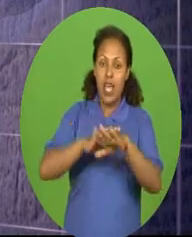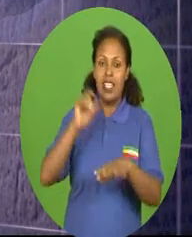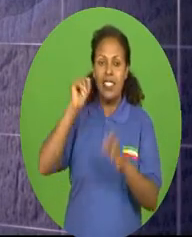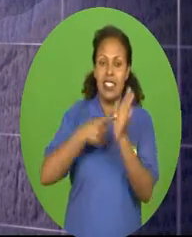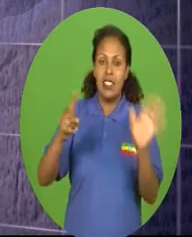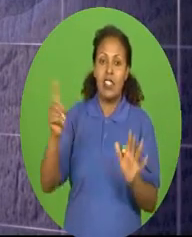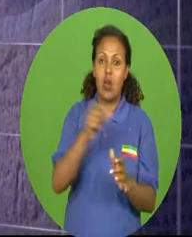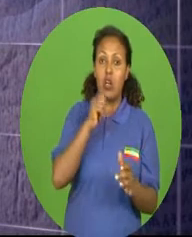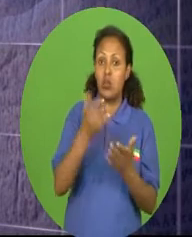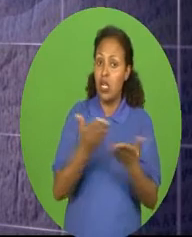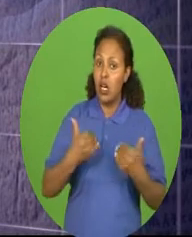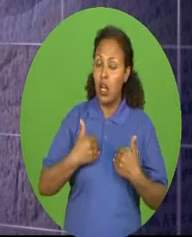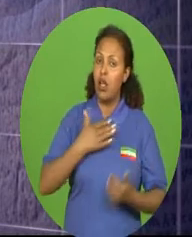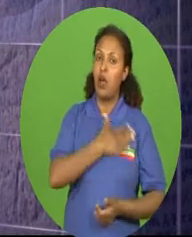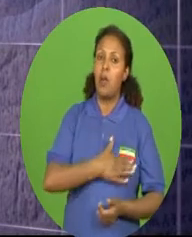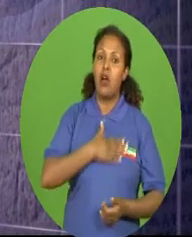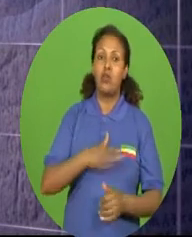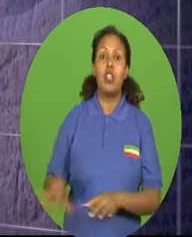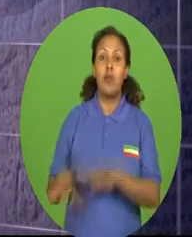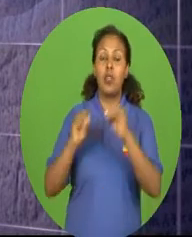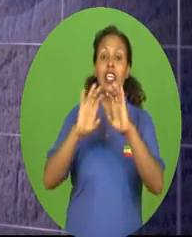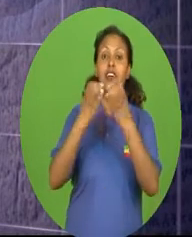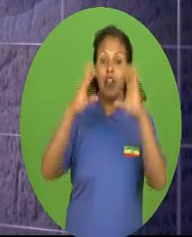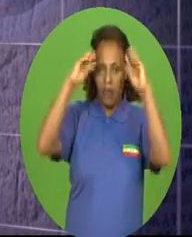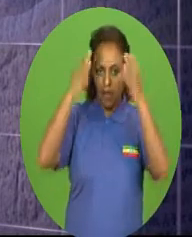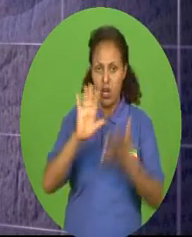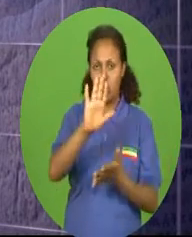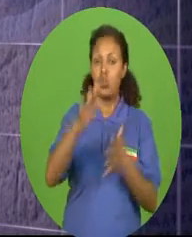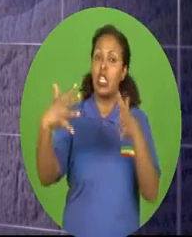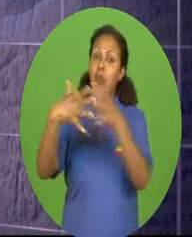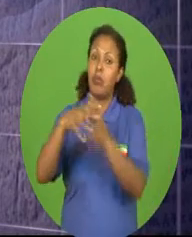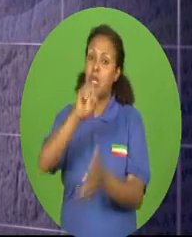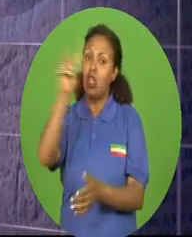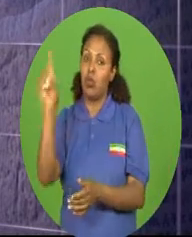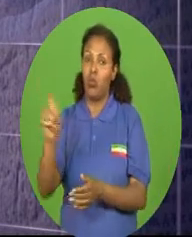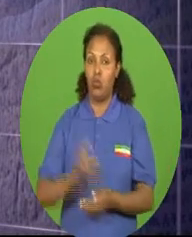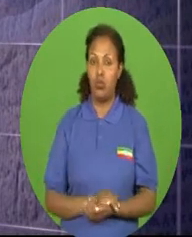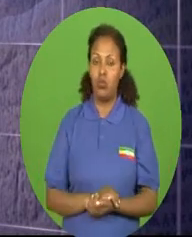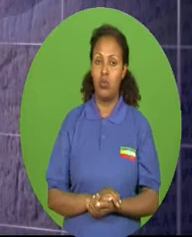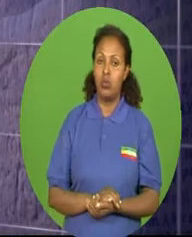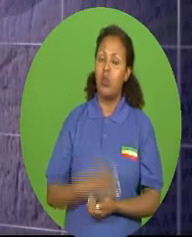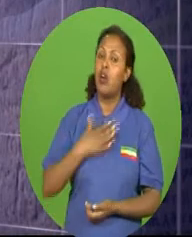ግልጽ ያልሆነላችሁ ነገር ካለ እባካችሁ ተማሪዎች የክፍል መምህራችሁን ትብብር ጠይቁ።